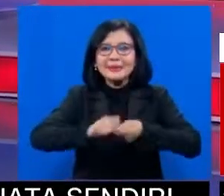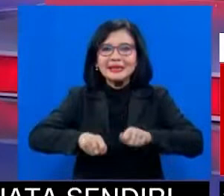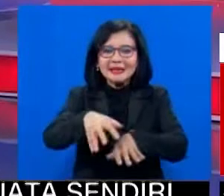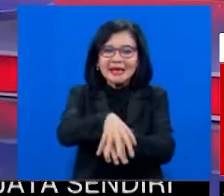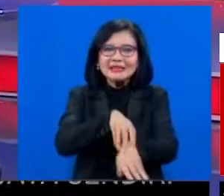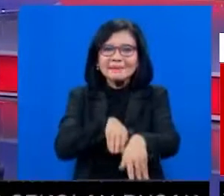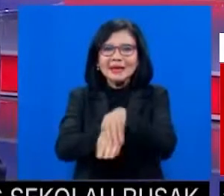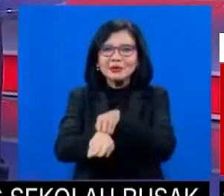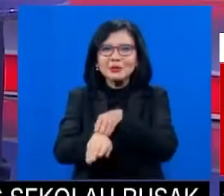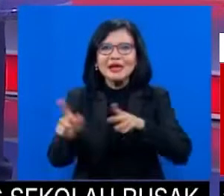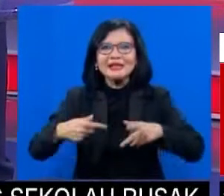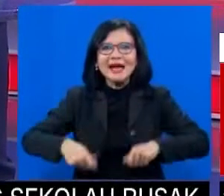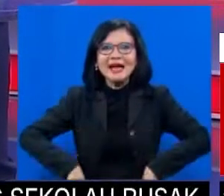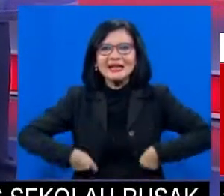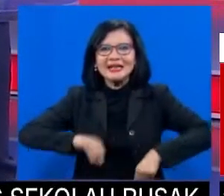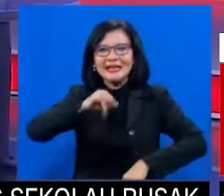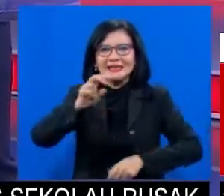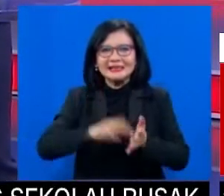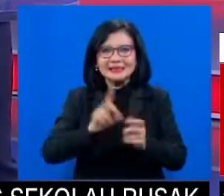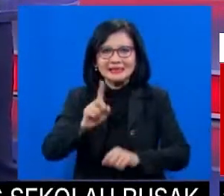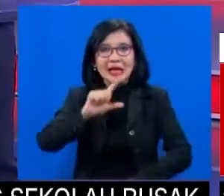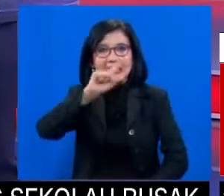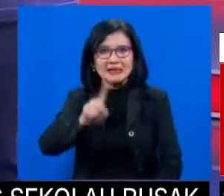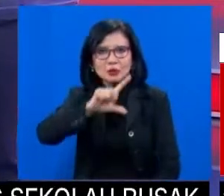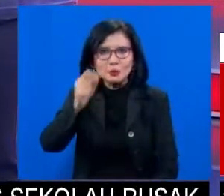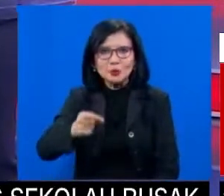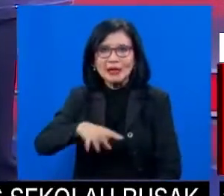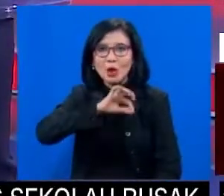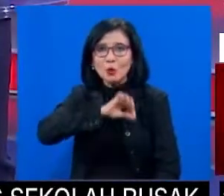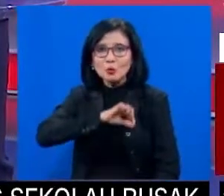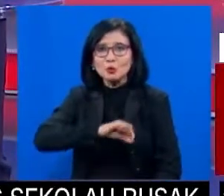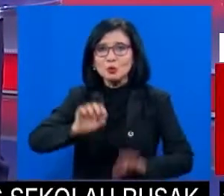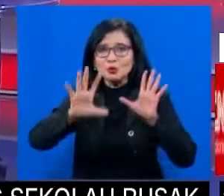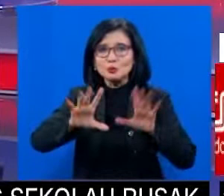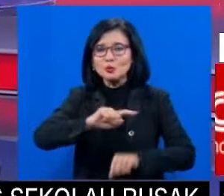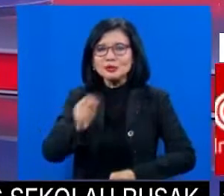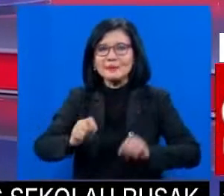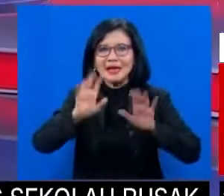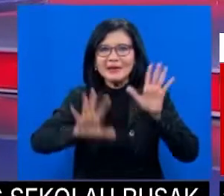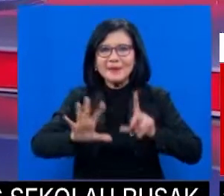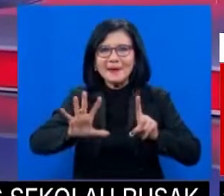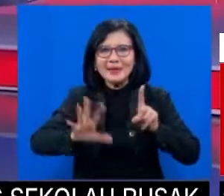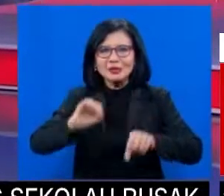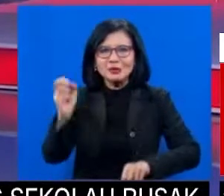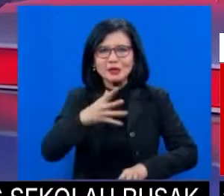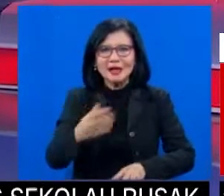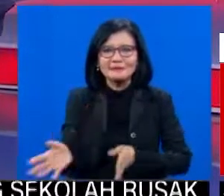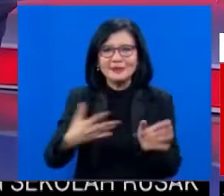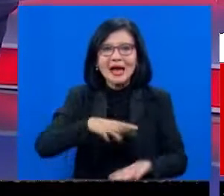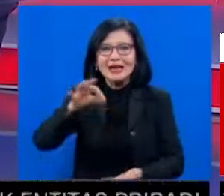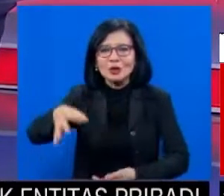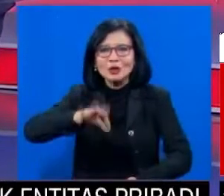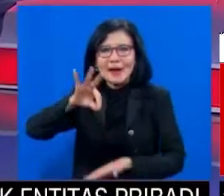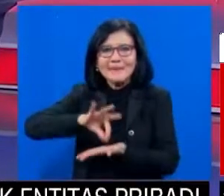berbahan denim. Hasilnya dalam sebulan ia bisa mendapat omset 10 hingga 15 juta rupiah. Sementara di Mataram Nusa Tenggara